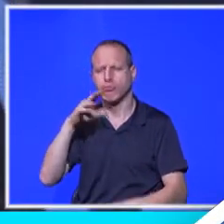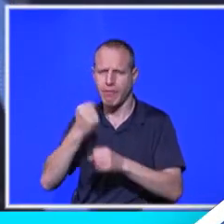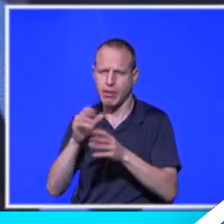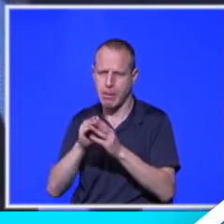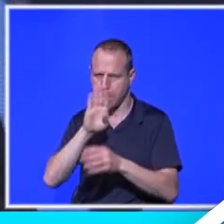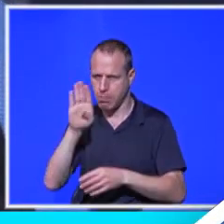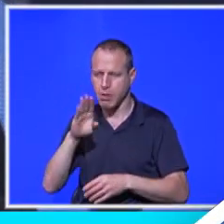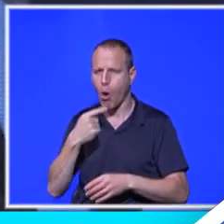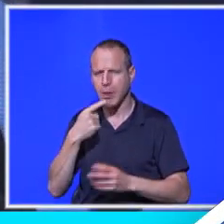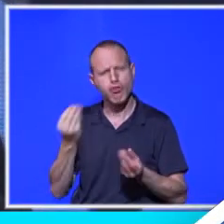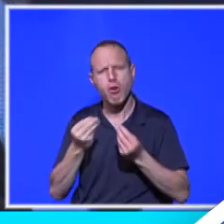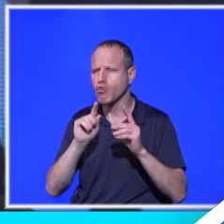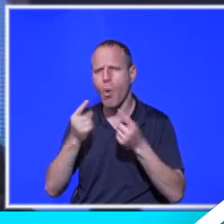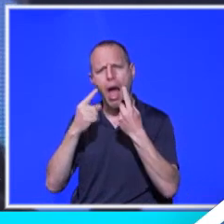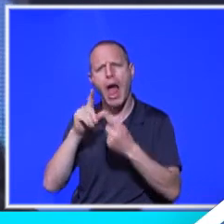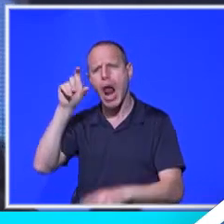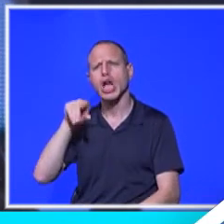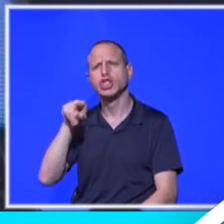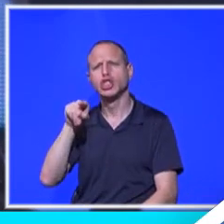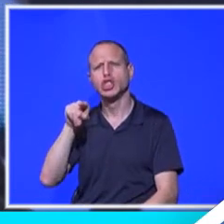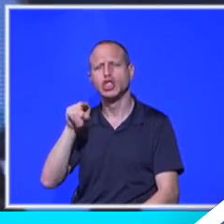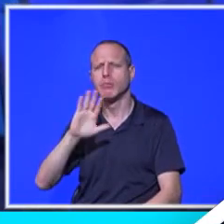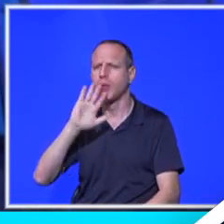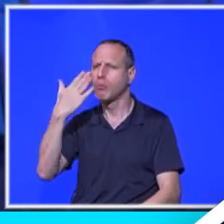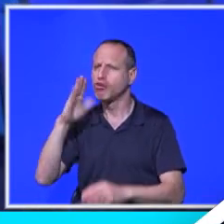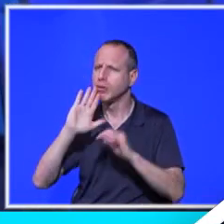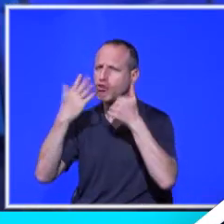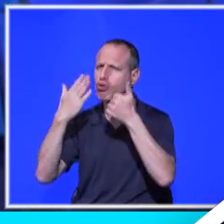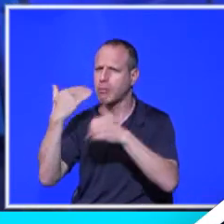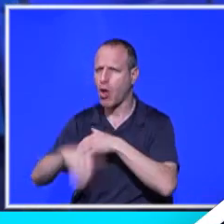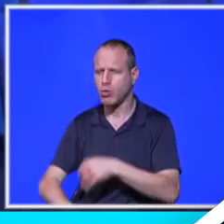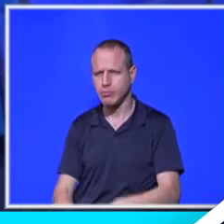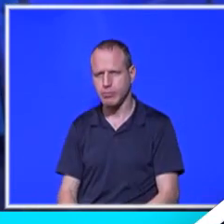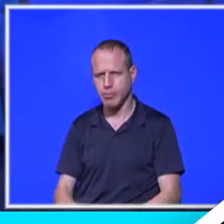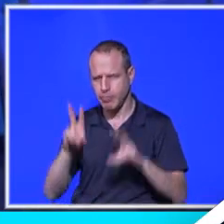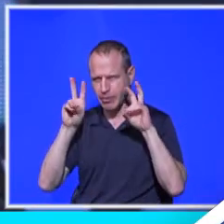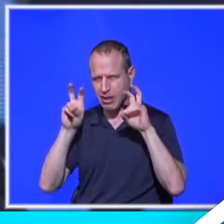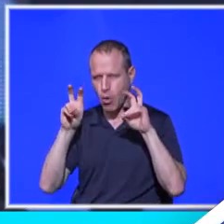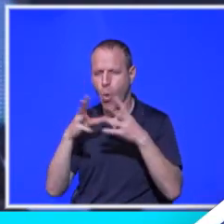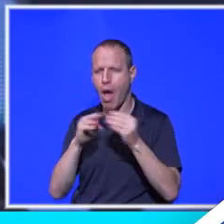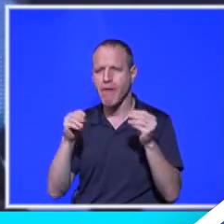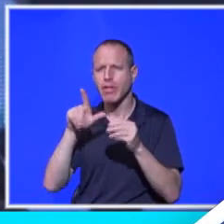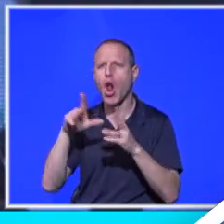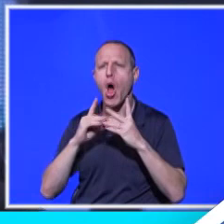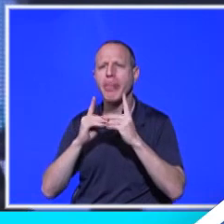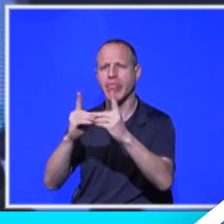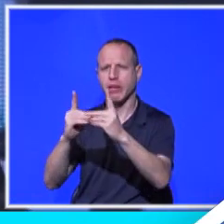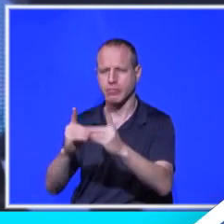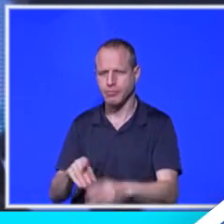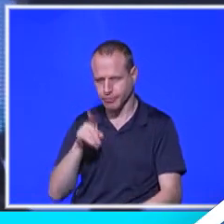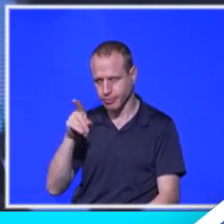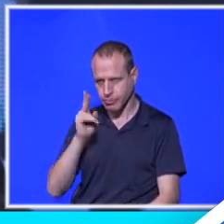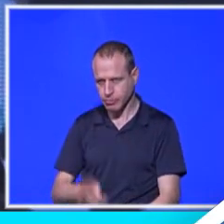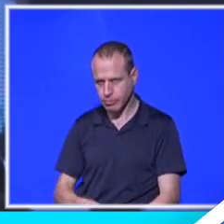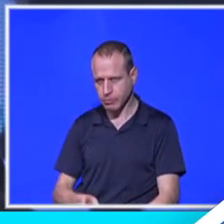אומרים, משהו קרה לאיש נתניהו. בחמש-שש שנים האחרונות, כאילו עבדה לו הדרך. אתה